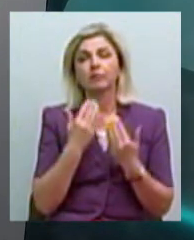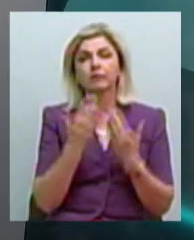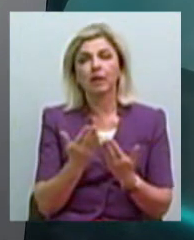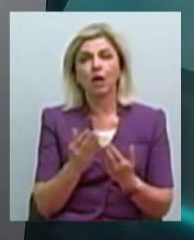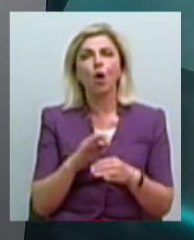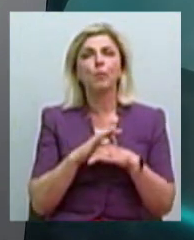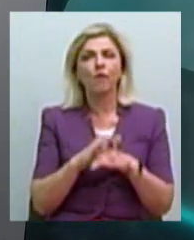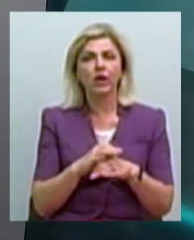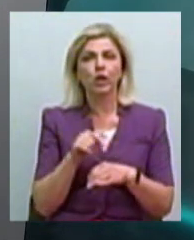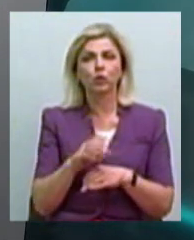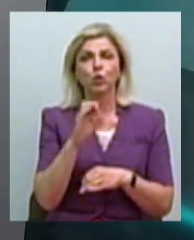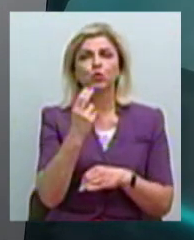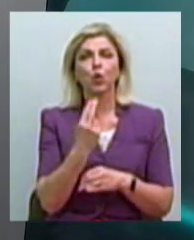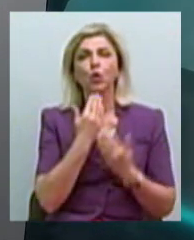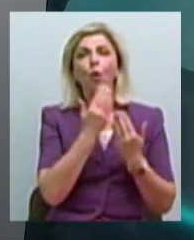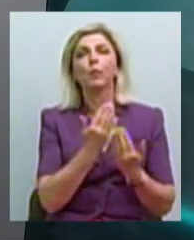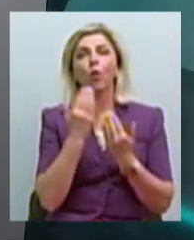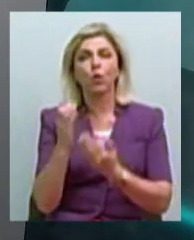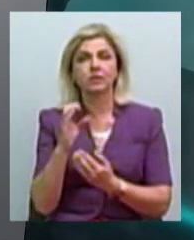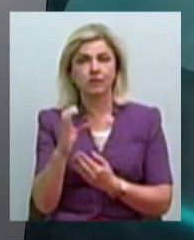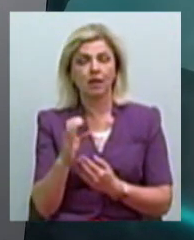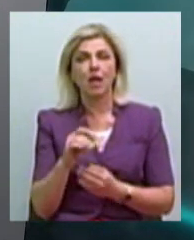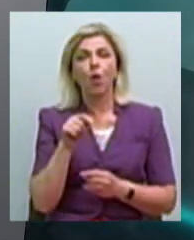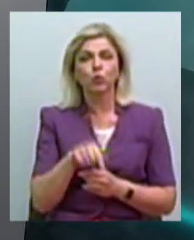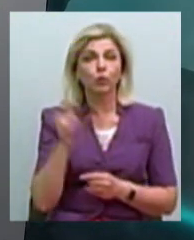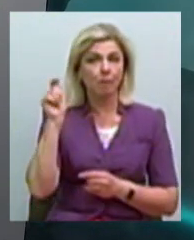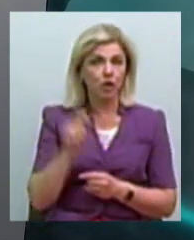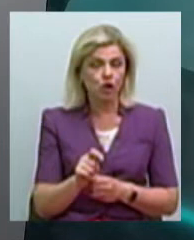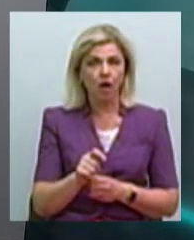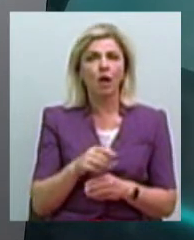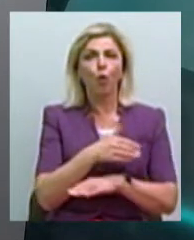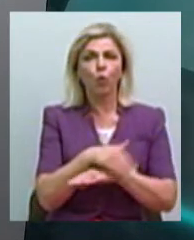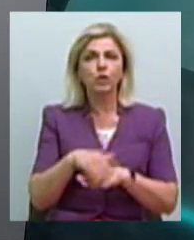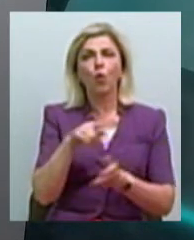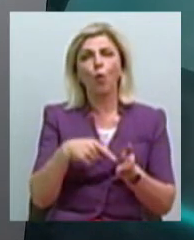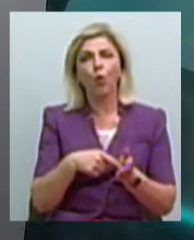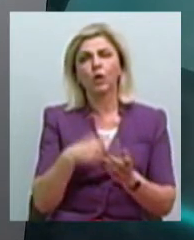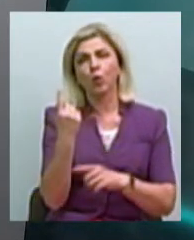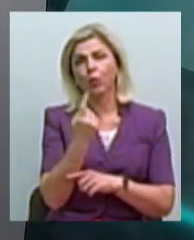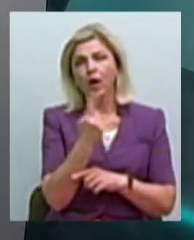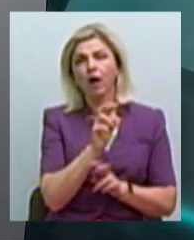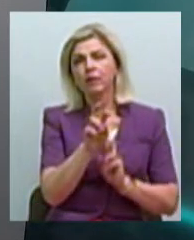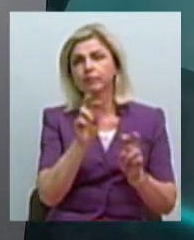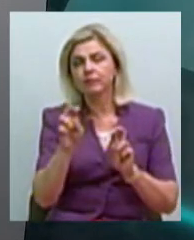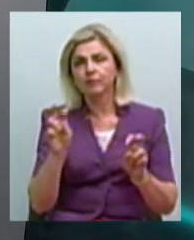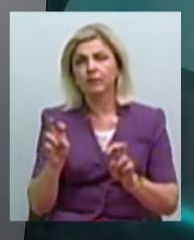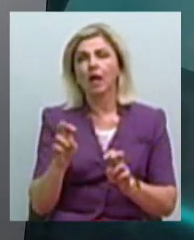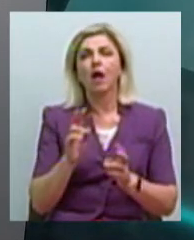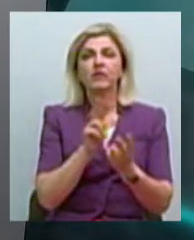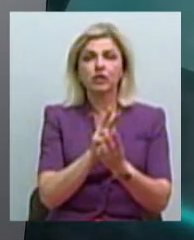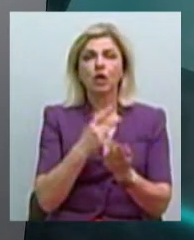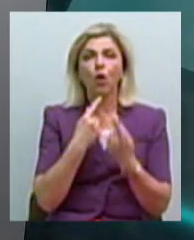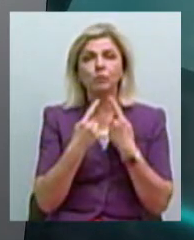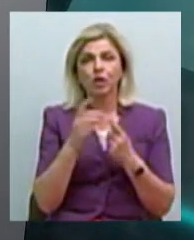проводили навіть небольшой соцопрос. Вони приїжджали сюди, ходили по вулицям міста, вони общались з людьми, тобто вони навіть розказували, у них були